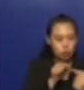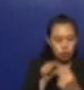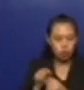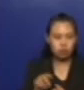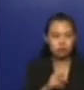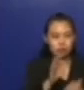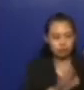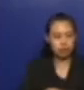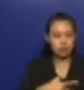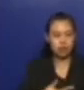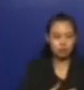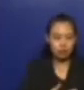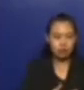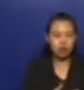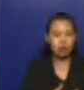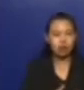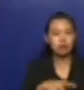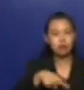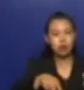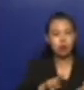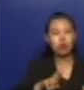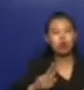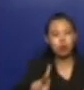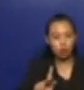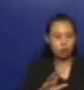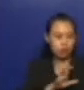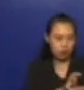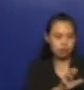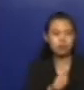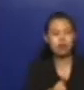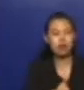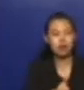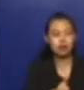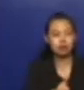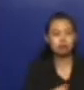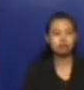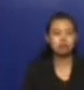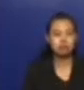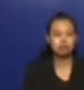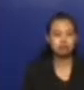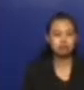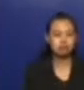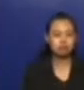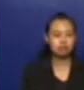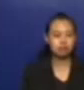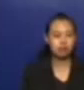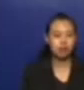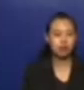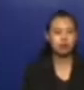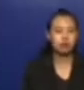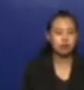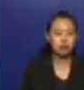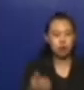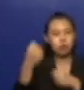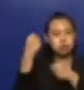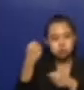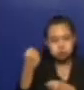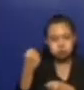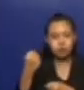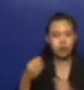ดชายแดนภาคใต้ใช้พ.ร.ก.ฉบับนี้ปัญหาช่วงม็อบในกท